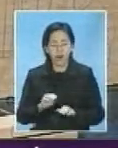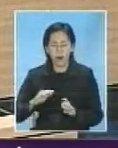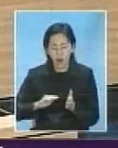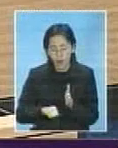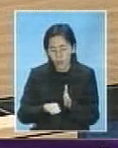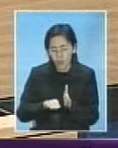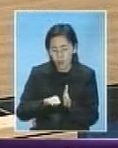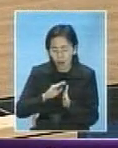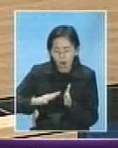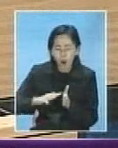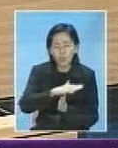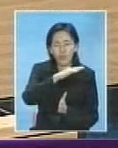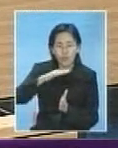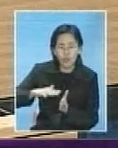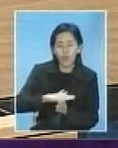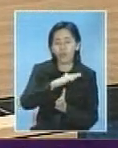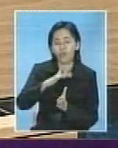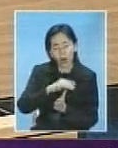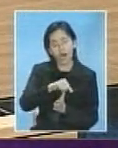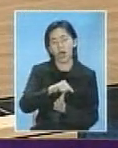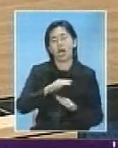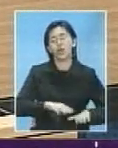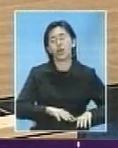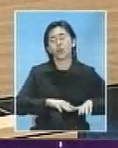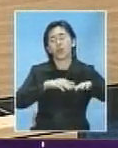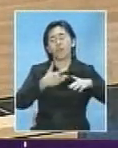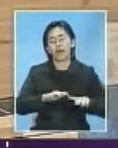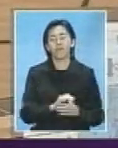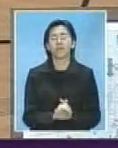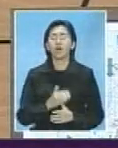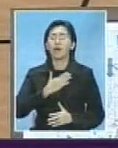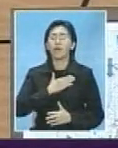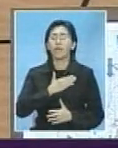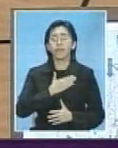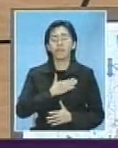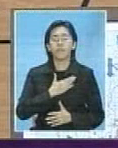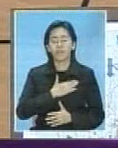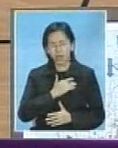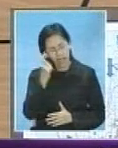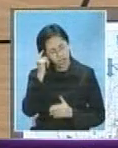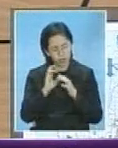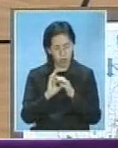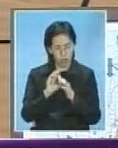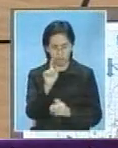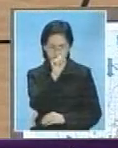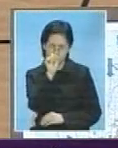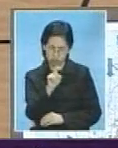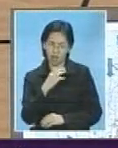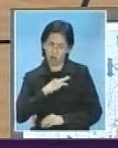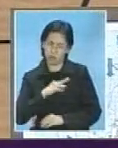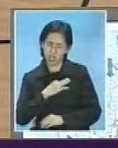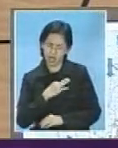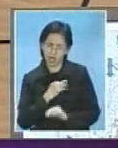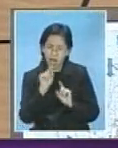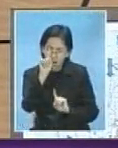ครับข้อที่จริงดังกล่าวนั้นทำให้ทางพวกกระผมนั้นเกิดความกังขาในการ